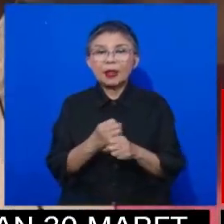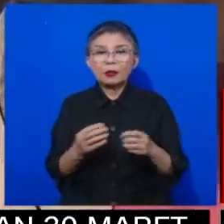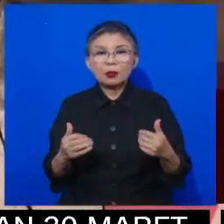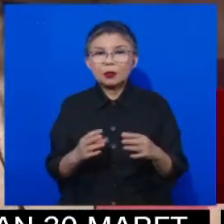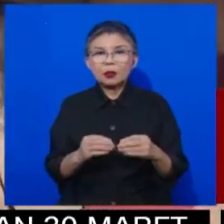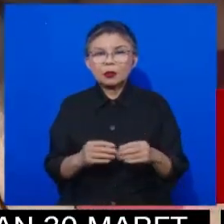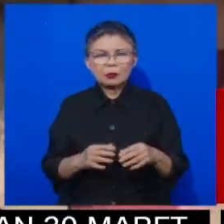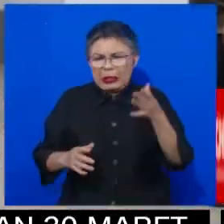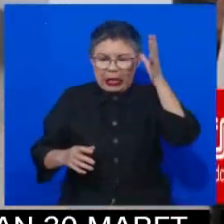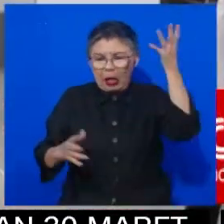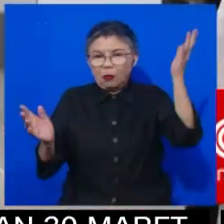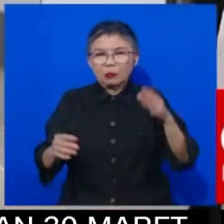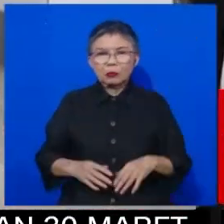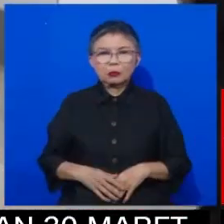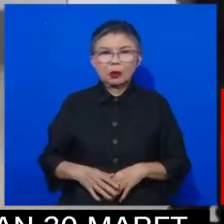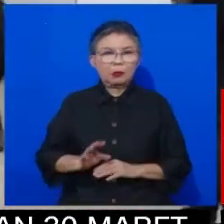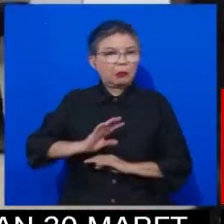komunitas.